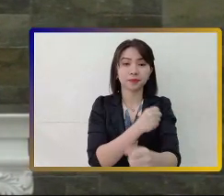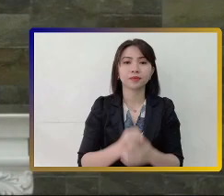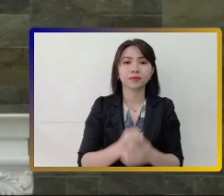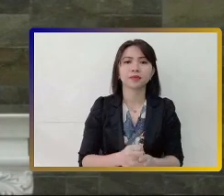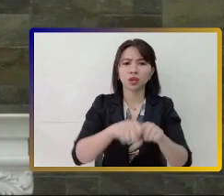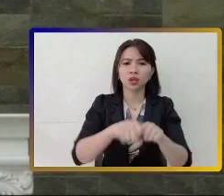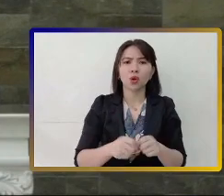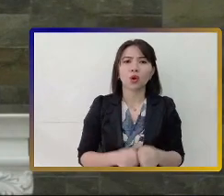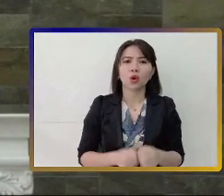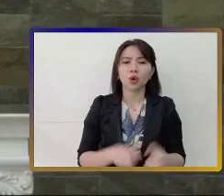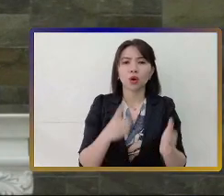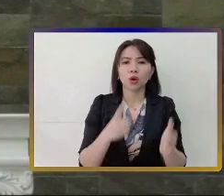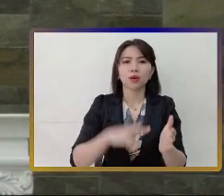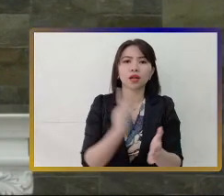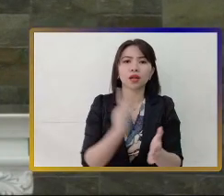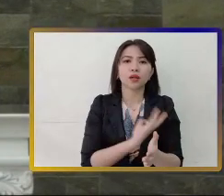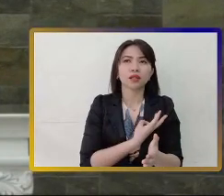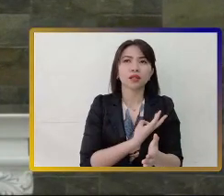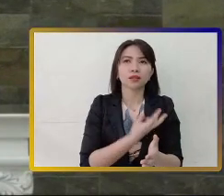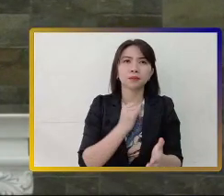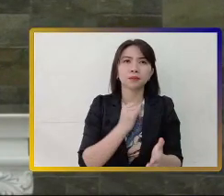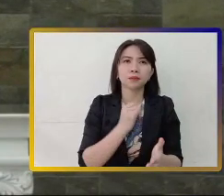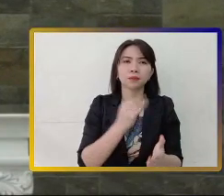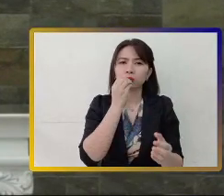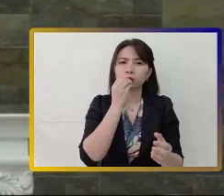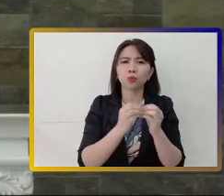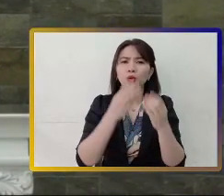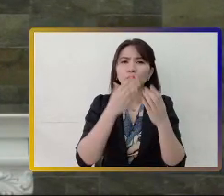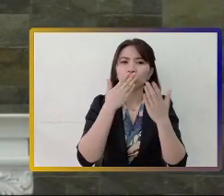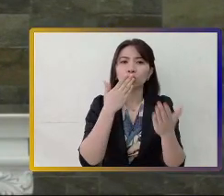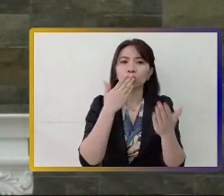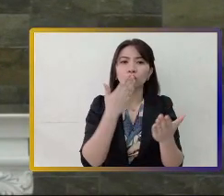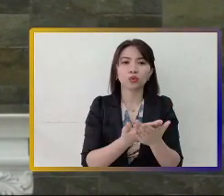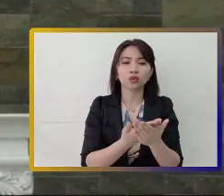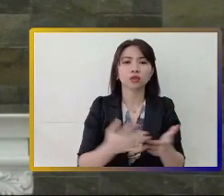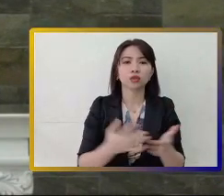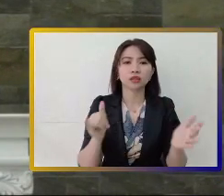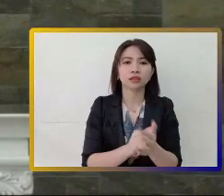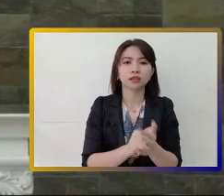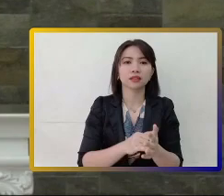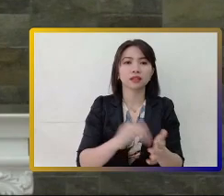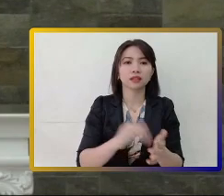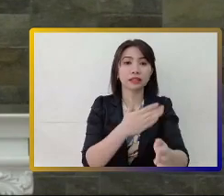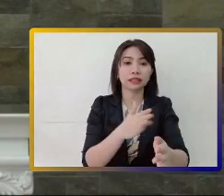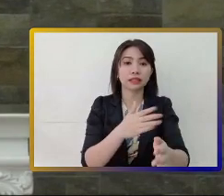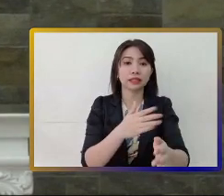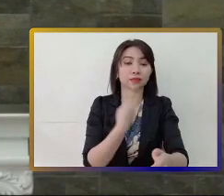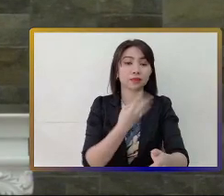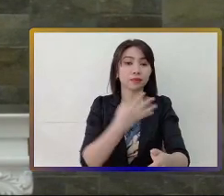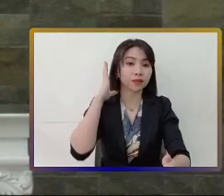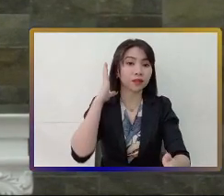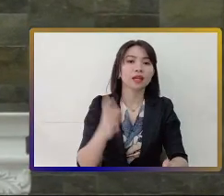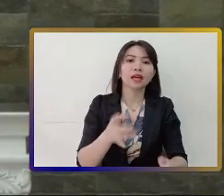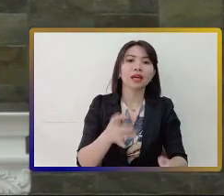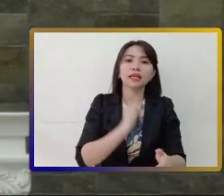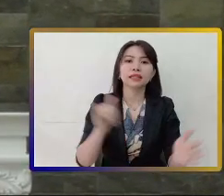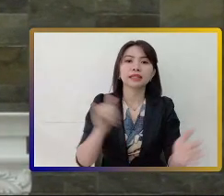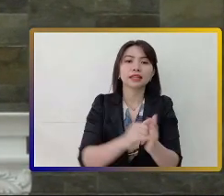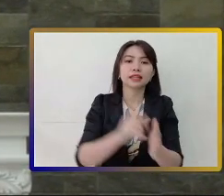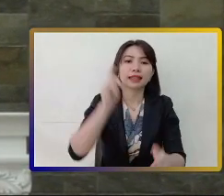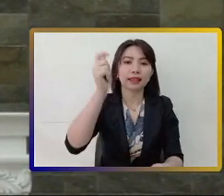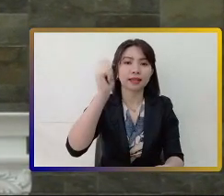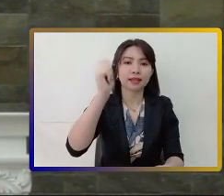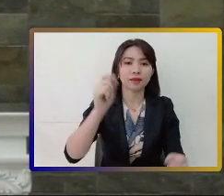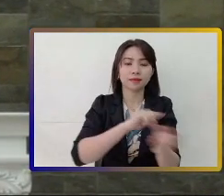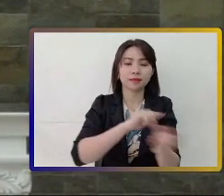pinakamaganda na narinig nating mga awitin ay yung nagbibigay ng patutuo ng ating pananampalataya. Yan ang napakaganda mga